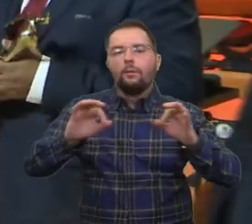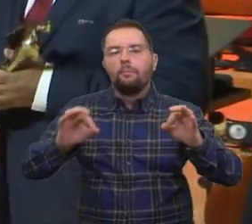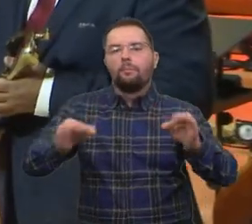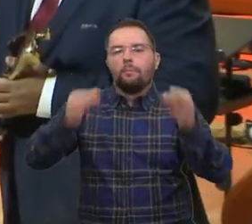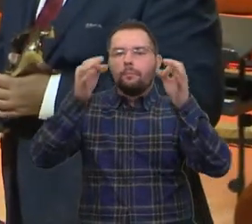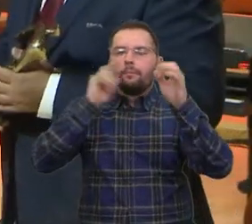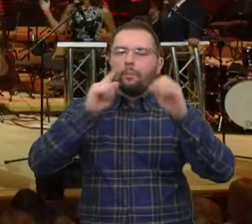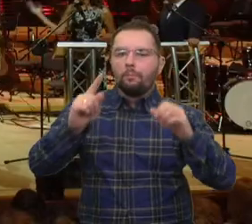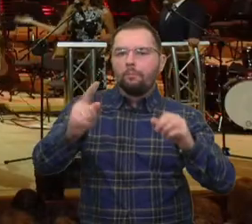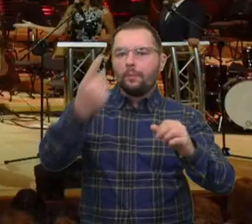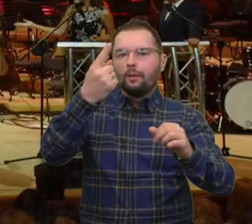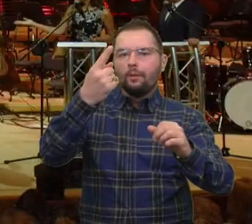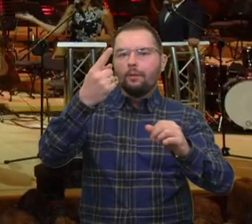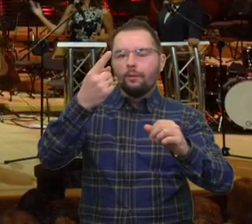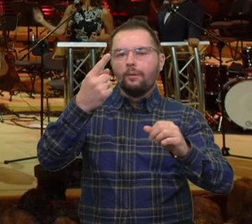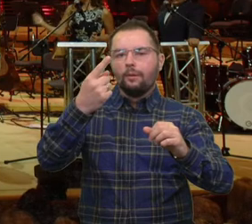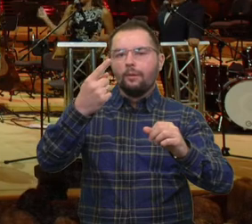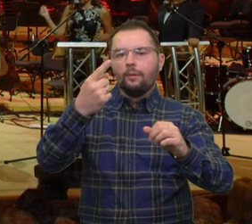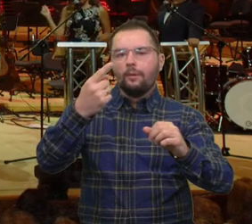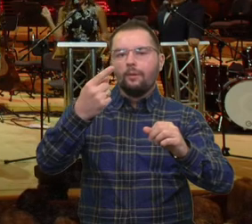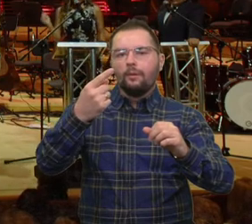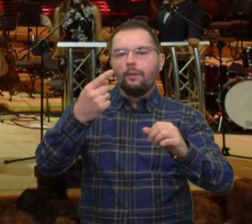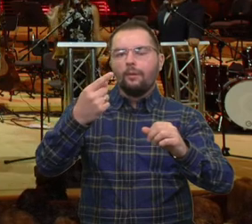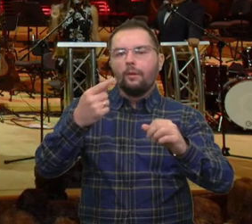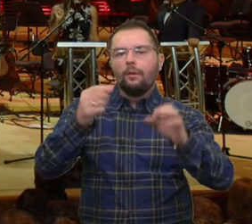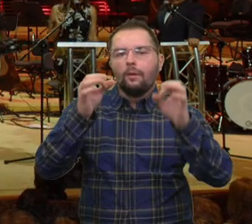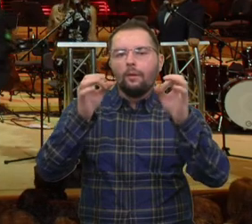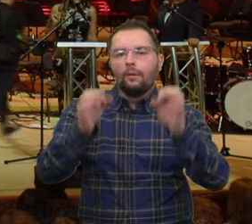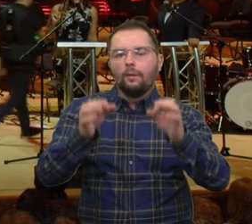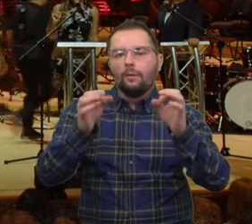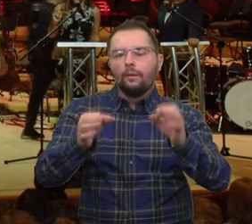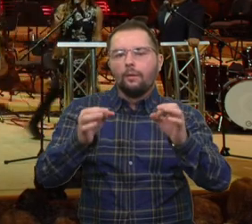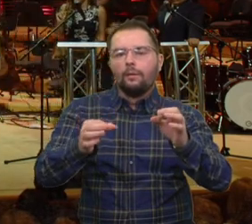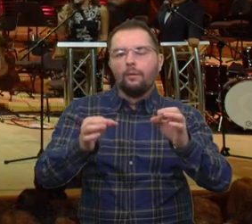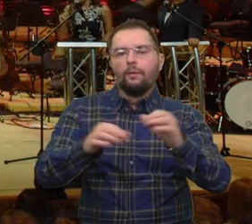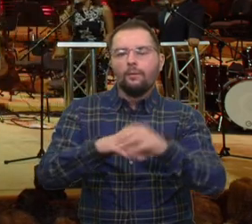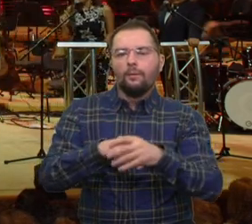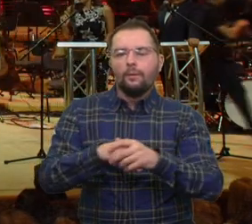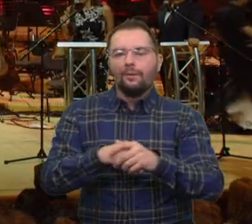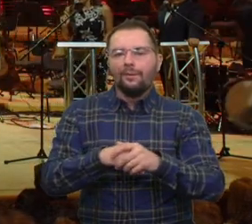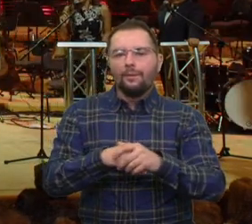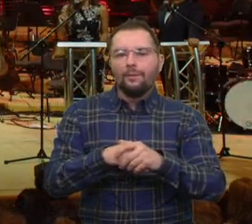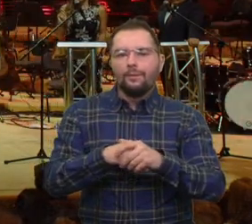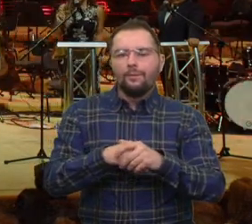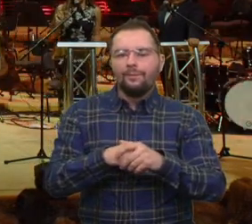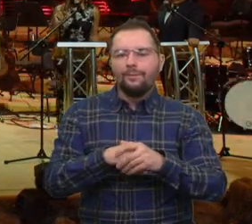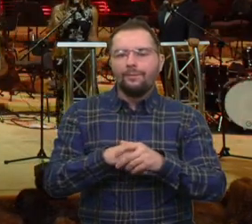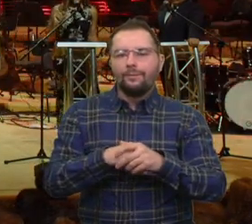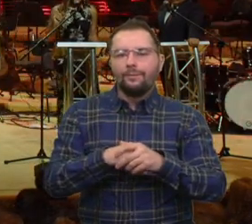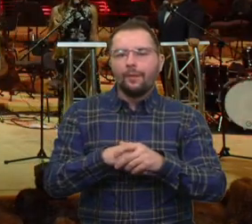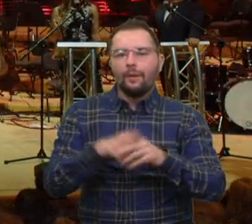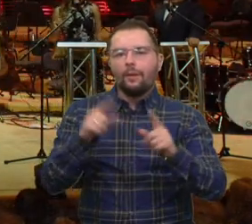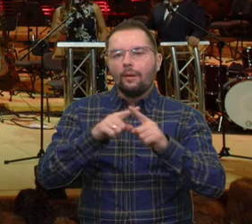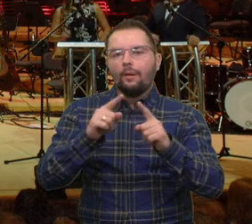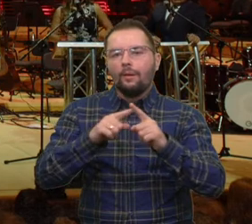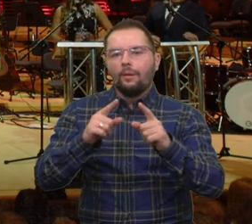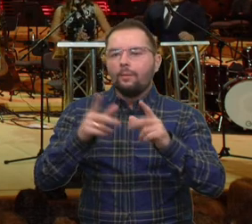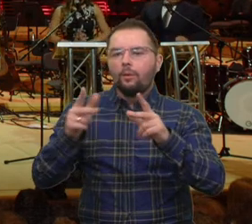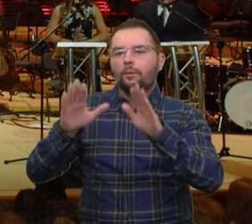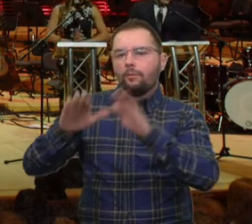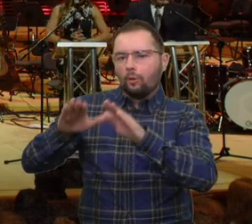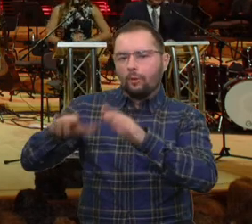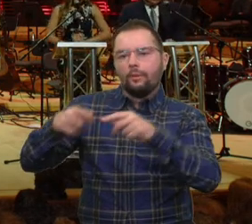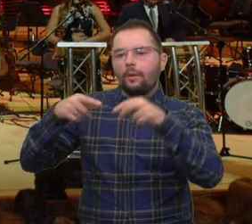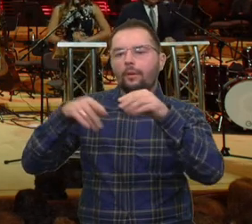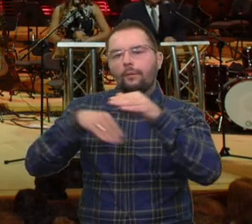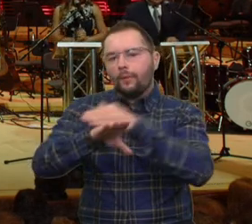pierwsze zdjęcie. Bardzo prosimy, od tego zaczniemy. A po zdjęciu prosimy też jeszcze z naszej sceny nie schodzić, bo